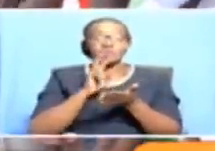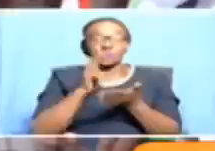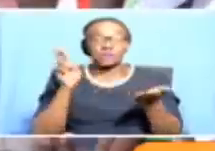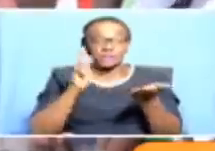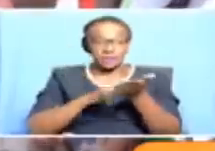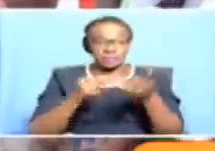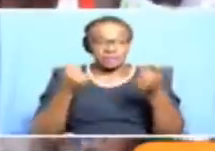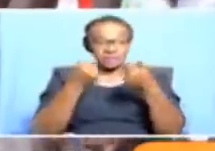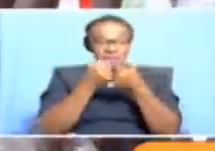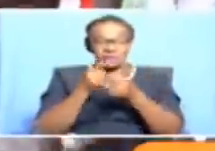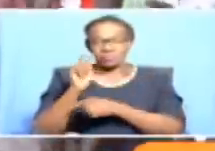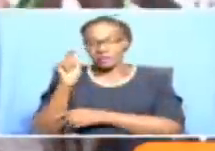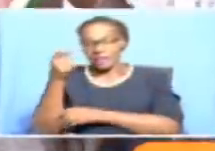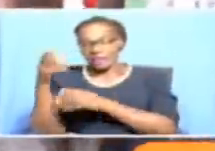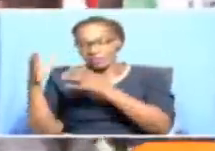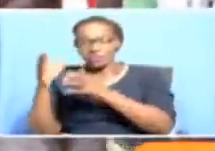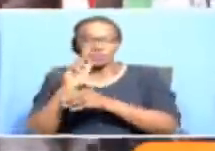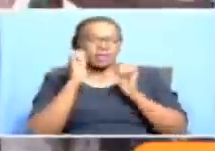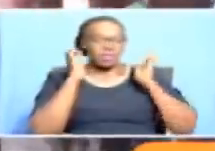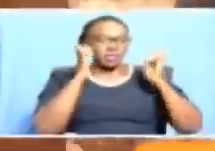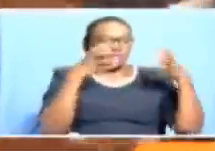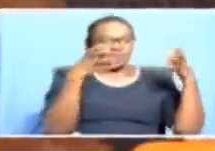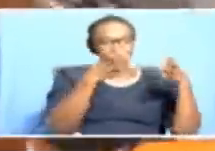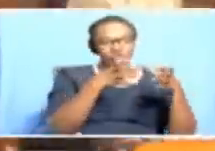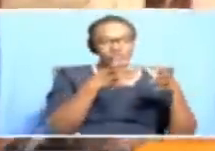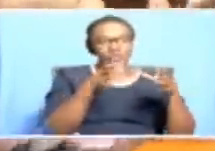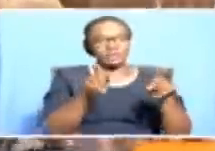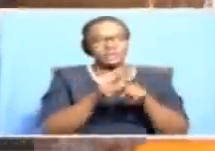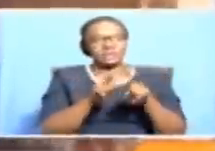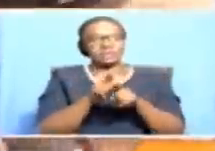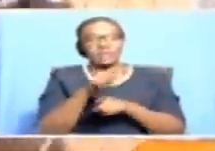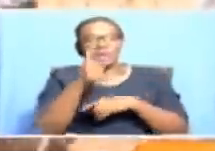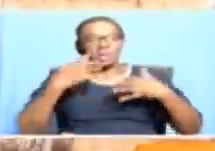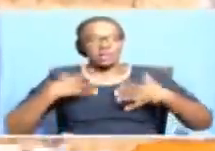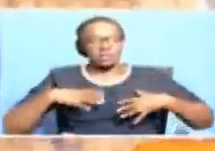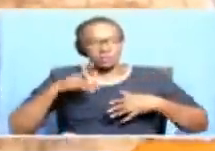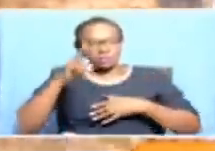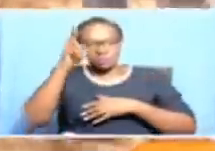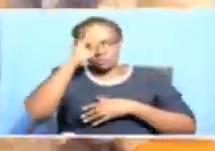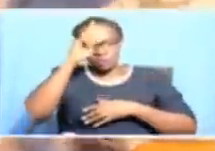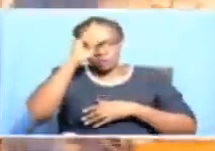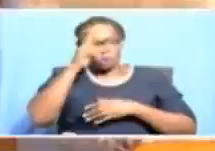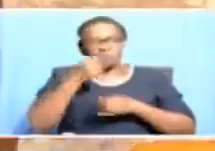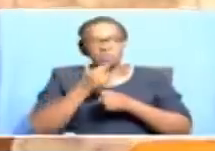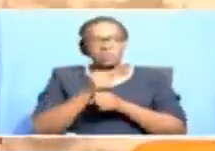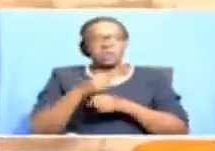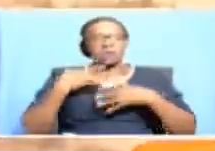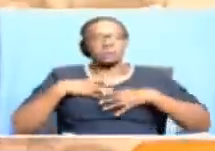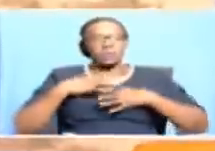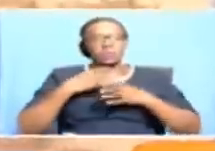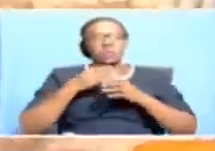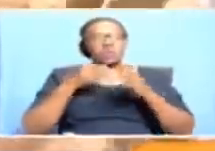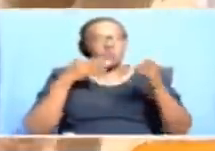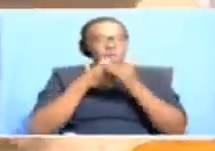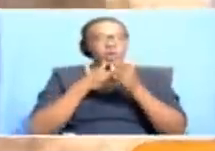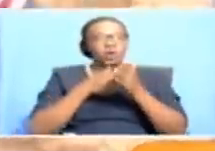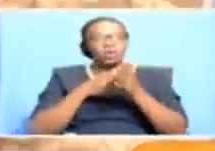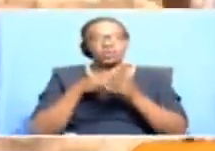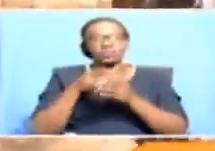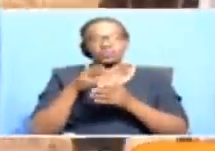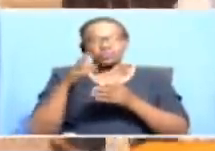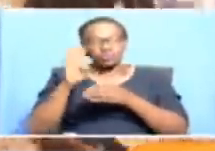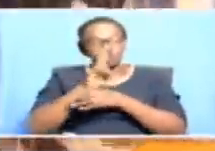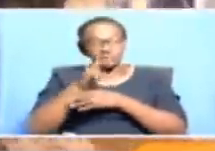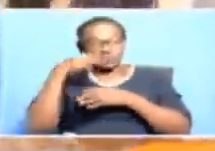Ethiopia. Uwanja wa Kasarani ulikuwa umejaa pomoni hadi maafisa wa polisi wakalazimika kuwatawanya walioshindwa kuingia huku wakitumia vitu